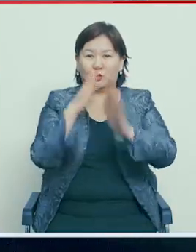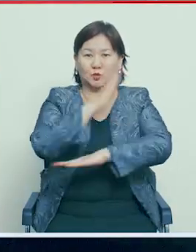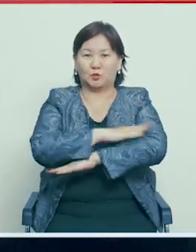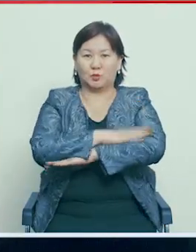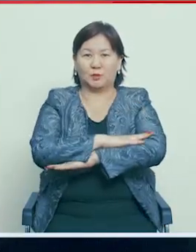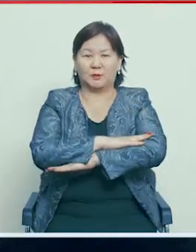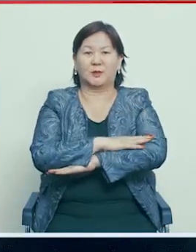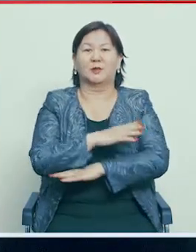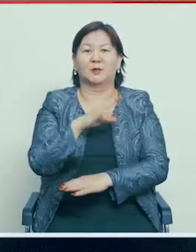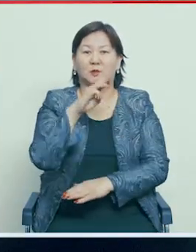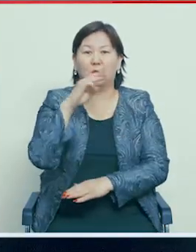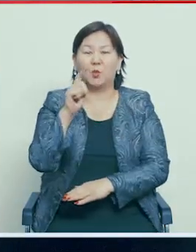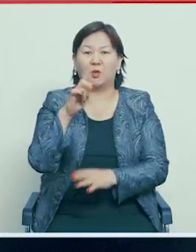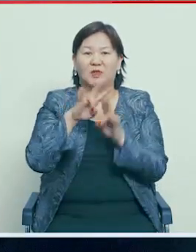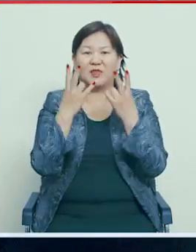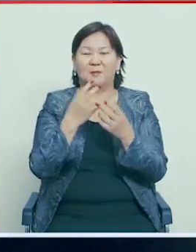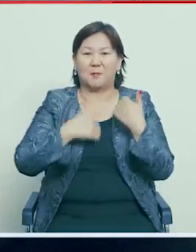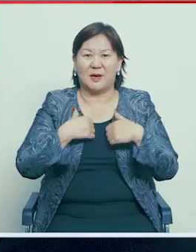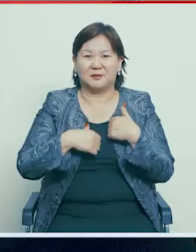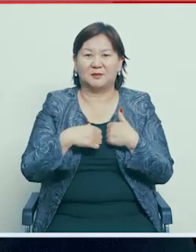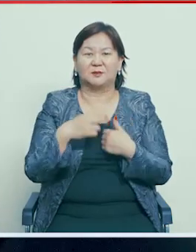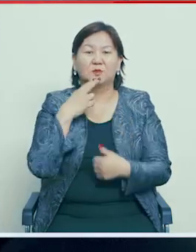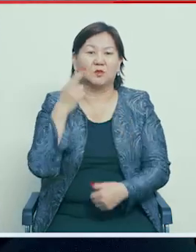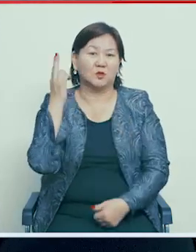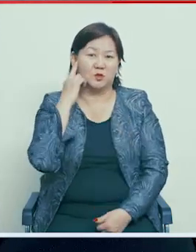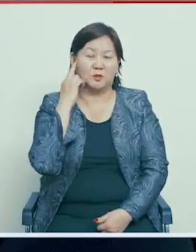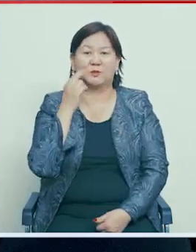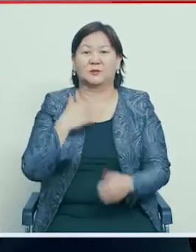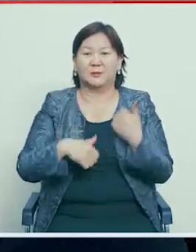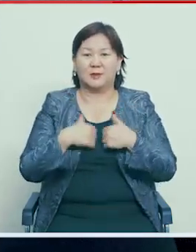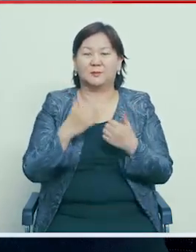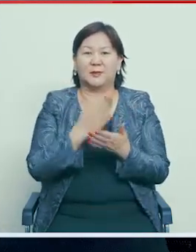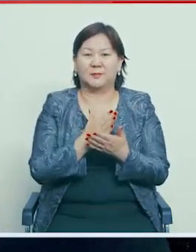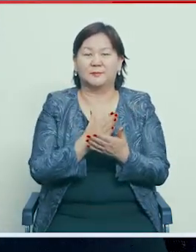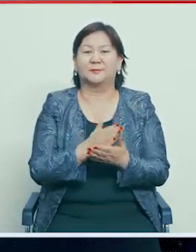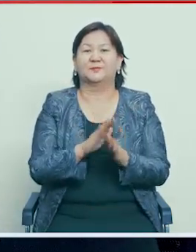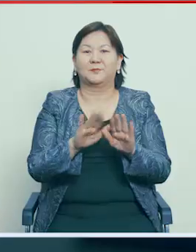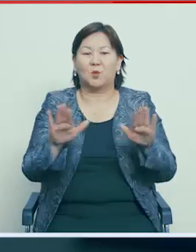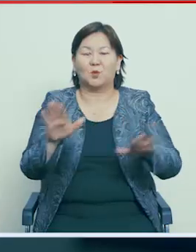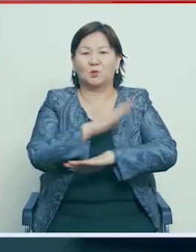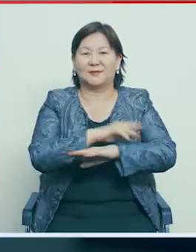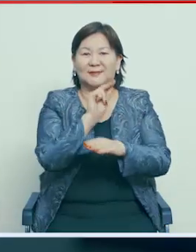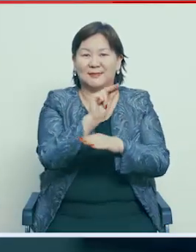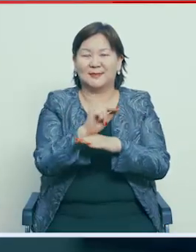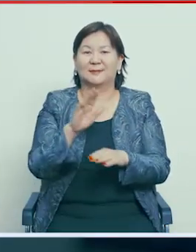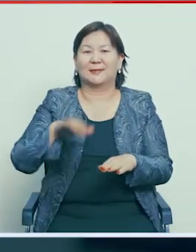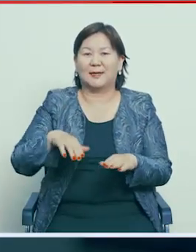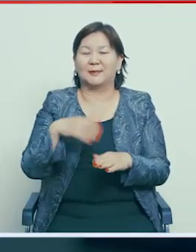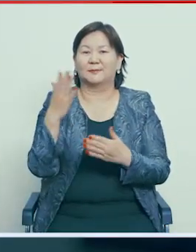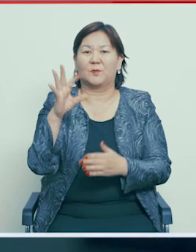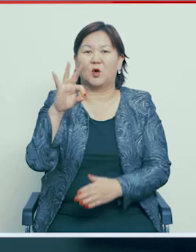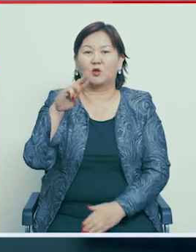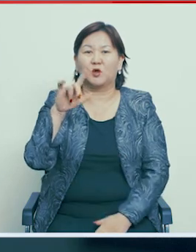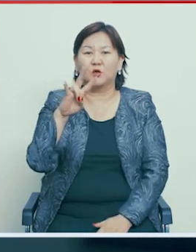тусгай сургуулийн түүх нийгмийн багш, сонслолын бэрхшээлтэй мундаг багш байгаа. Хүүхдүүдэд хичээл заадаа. Дараагийн жучин маань Отгон